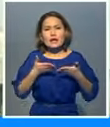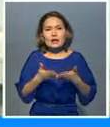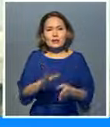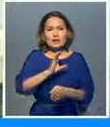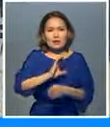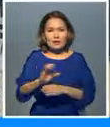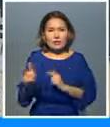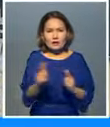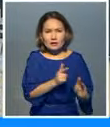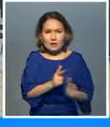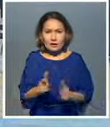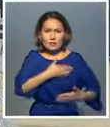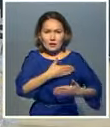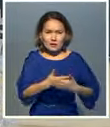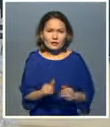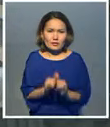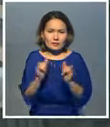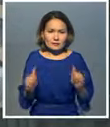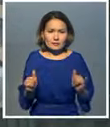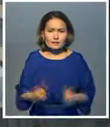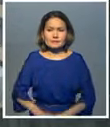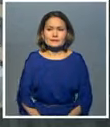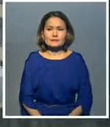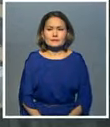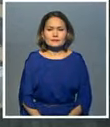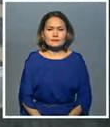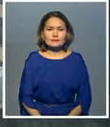өзіндік үлес қосып келеді. Рауан Дәлей, Қайырбек Ерболатұлы, ұлттық арна, Орал.